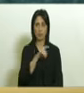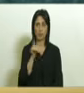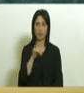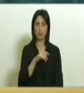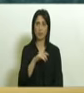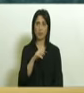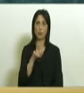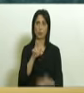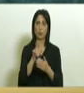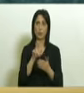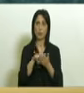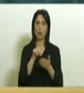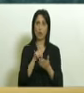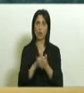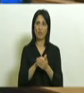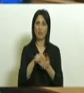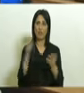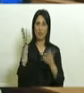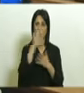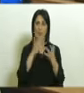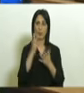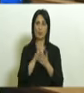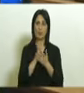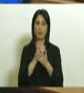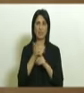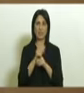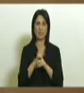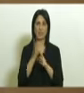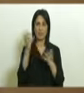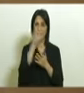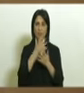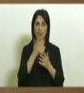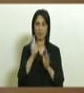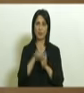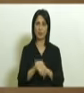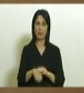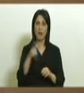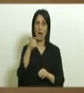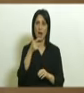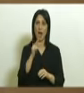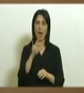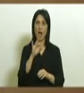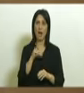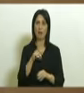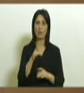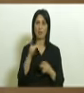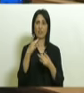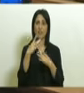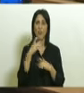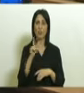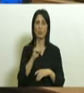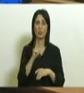ეხლა უკაცრავად რა, ძალიან დაბნეულები ვართ აქ. ძალიან დავიბენით, ბატონო გახარია. ქალბატონო სალომე, ერთი წამით. ესე იგი, გვეუბნებით,